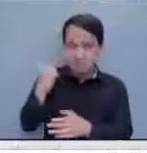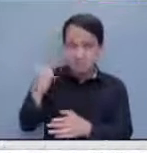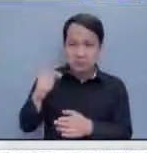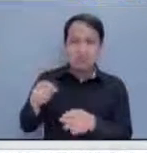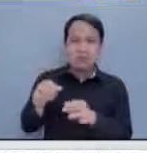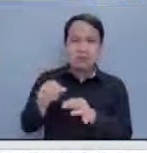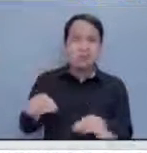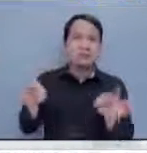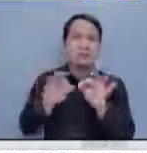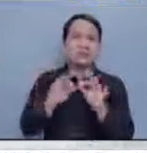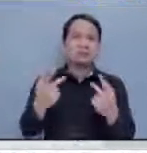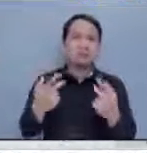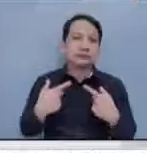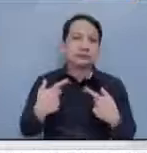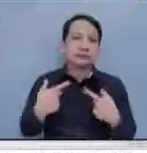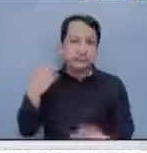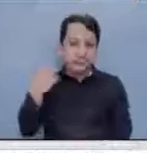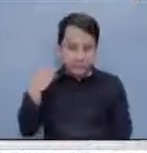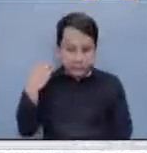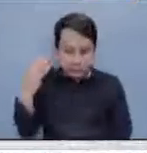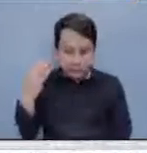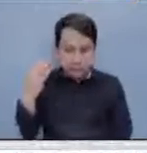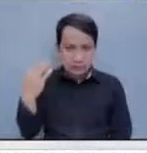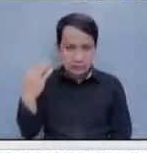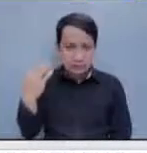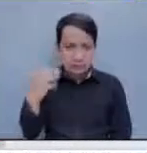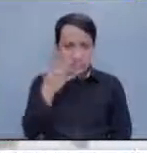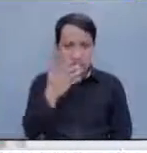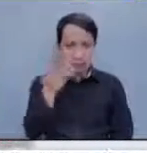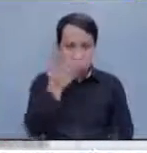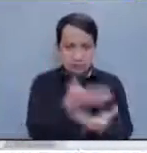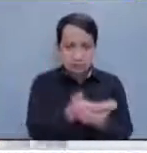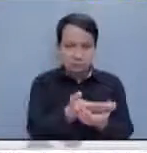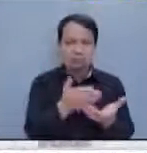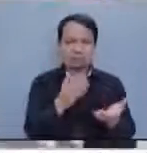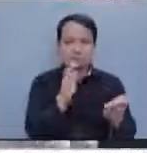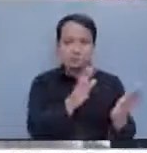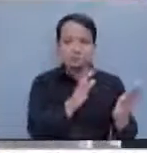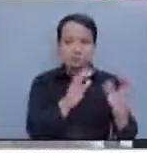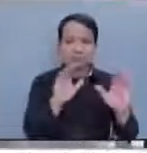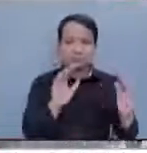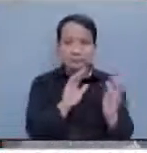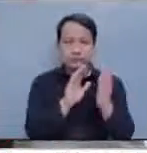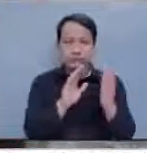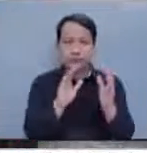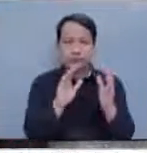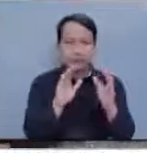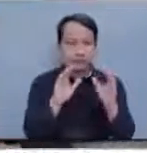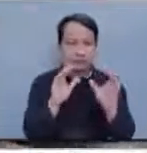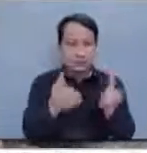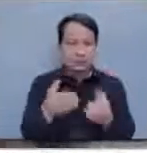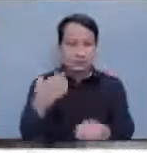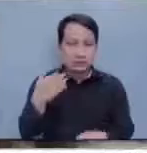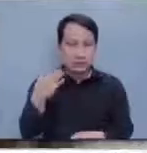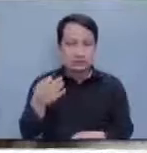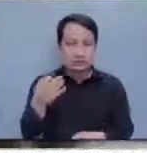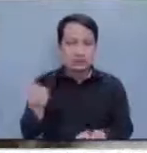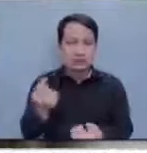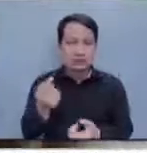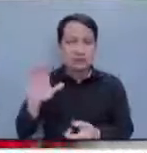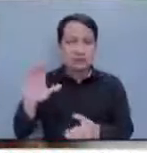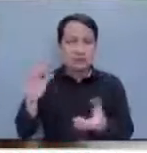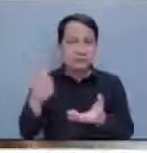pa rin tayo sa voluntary yung pag-attend ng mga bata sa kanilang face-to-face classes. Sa huling datos naman ng DepEd,